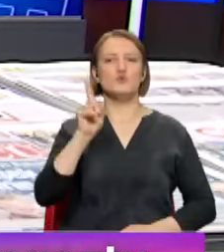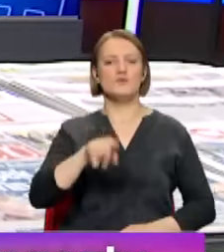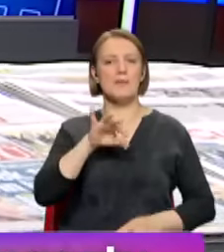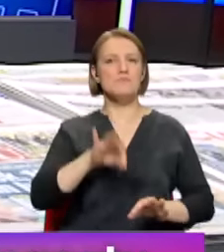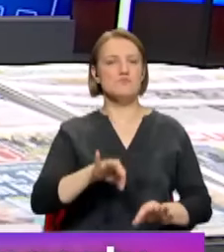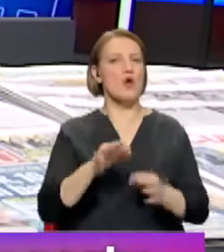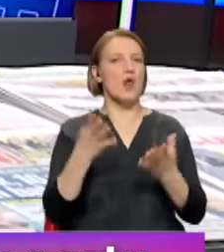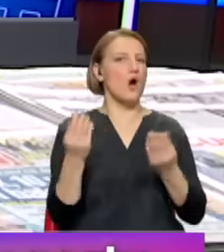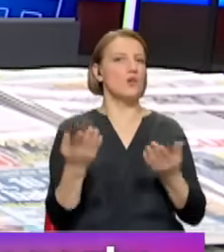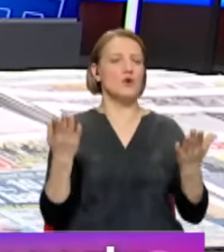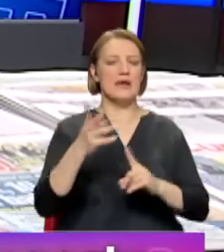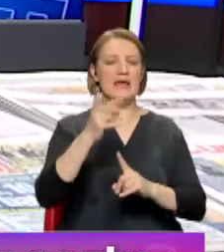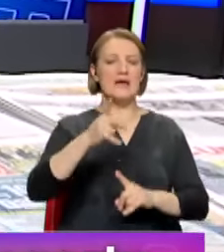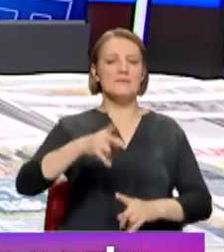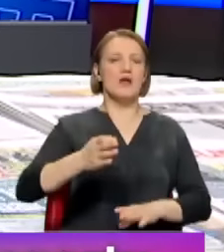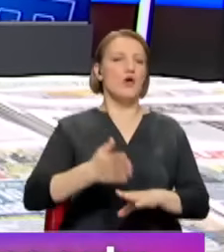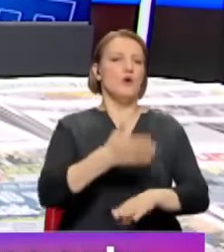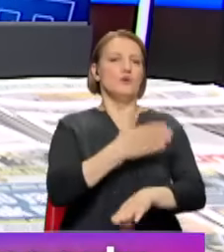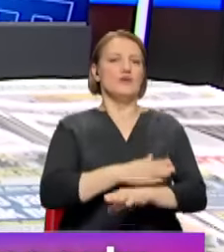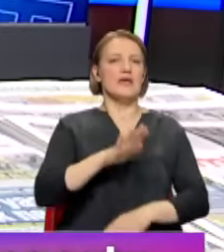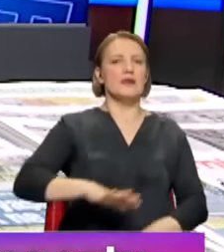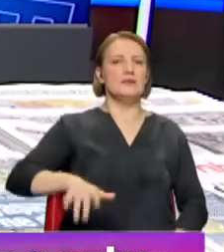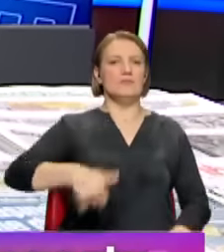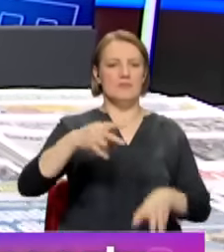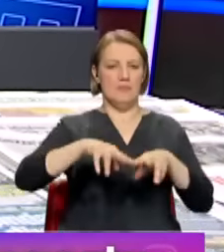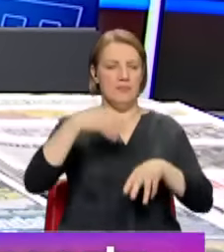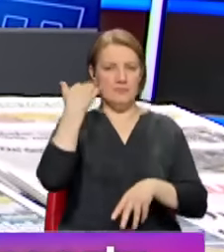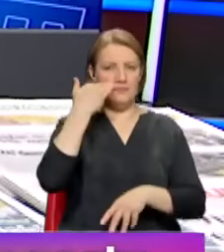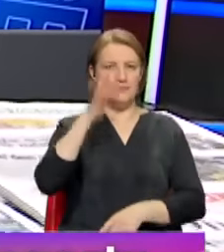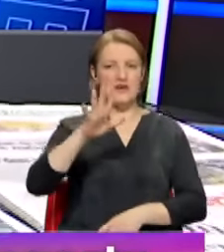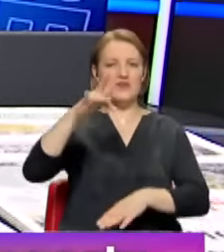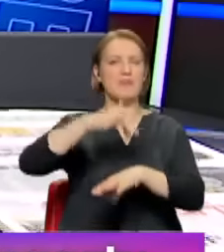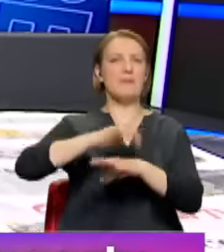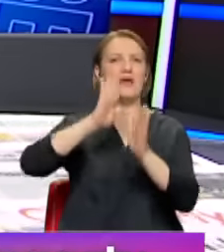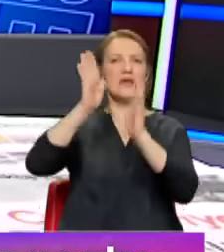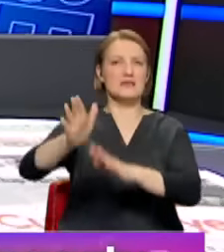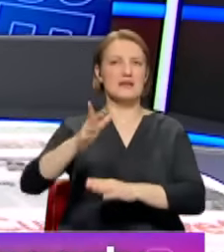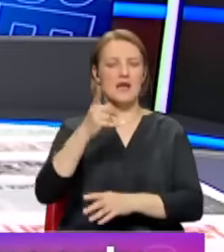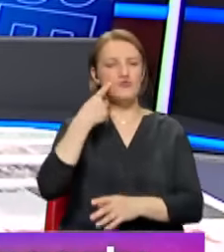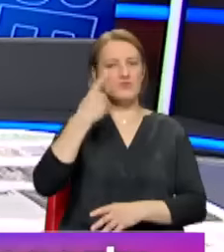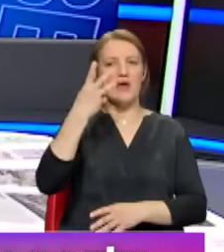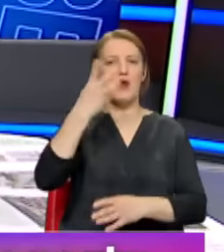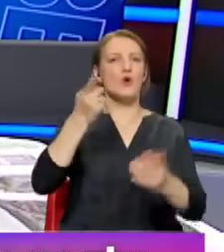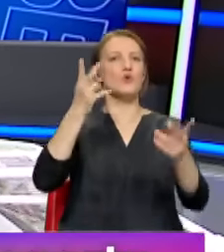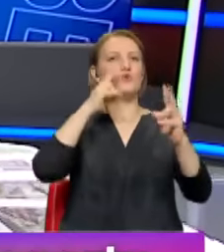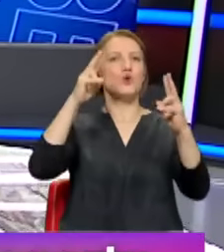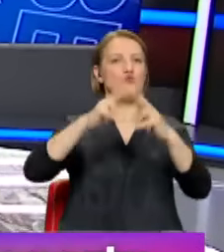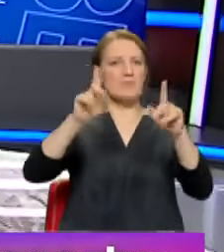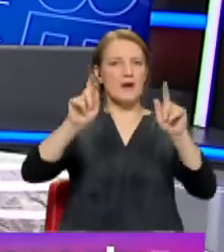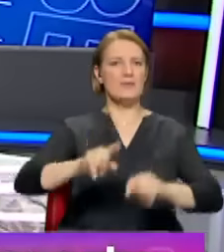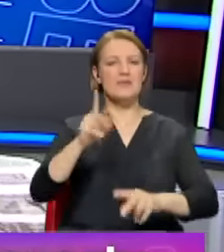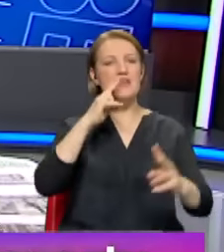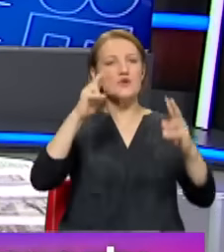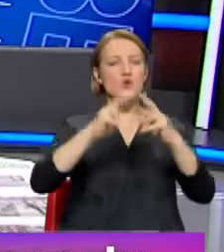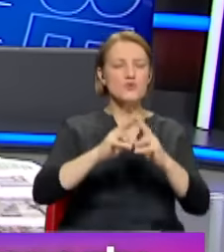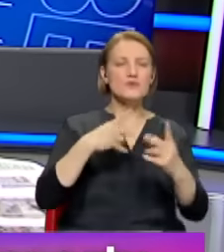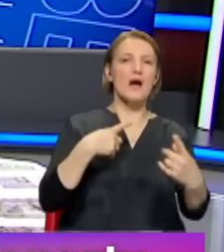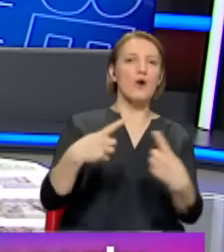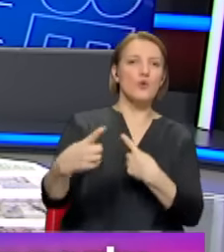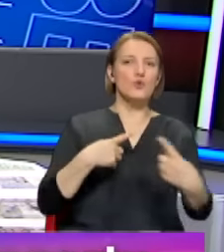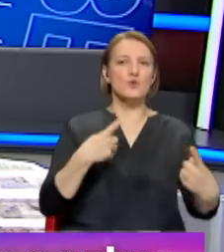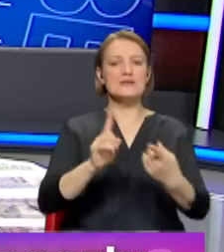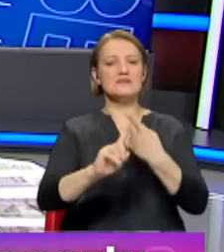doğru savruldu? İyi Parti'nin önceki genel başkanı Meral Akşener Beştepe'ye gitti, saraya gitti, Erdoğan'la görüştü. Ne görüştüler, ne